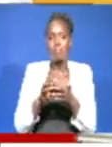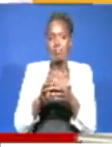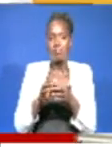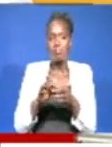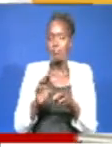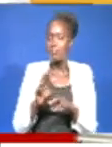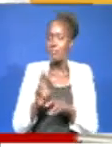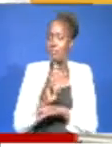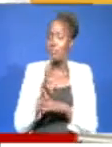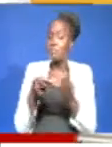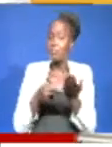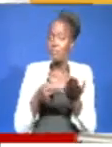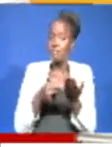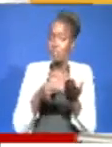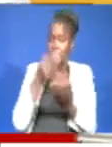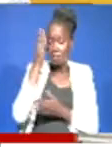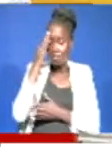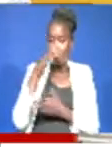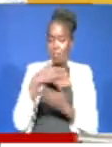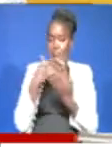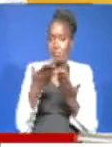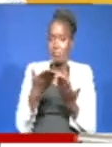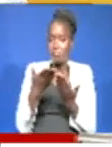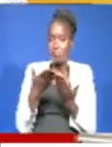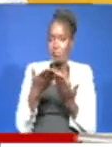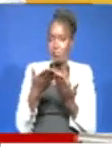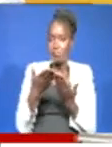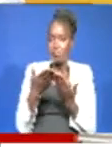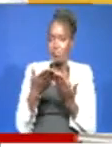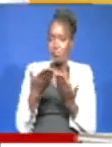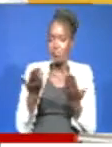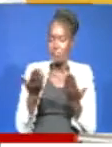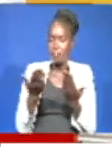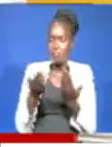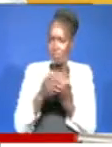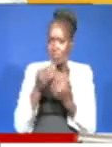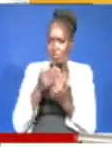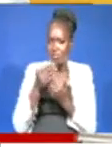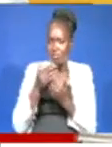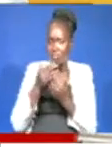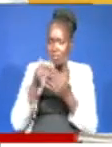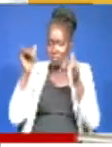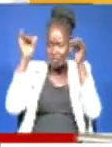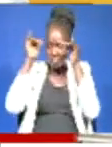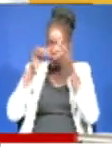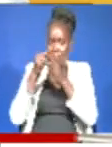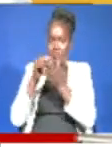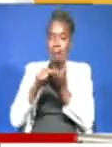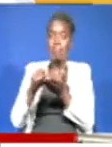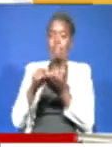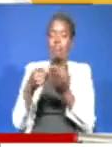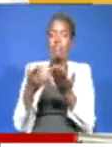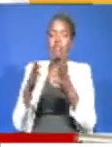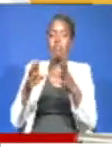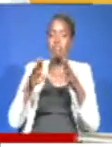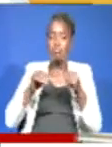ya kitolojia kujua jinsi ya kufuga hiyo mifugo kwa mfano ama kukuza mimea kwa jinsi ambayo itakubalika katika